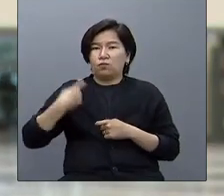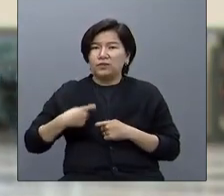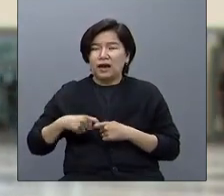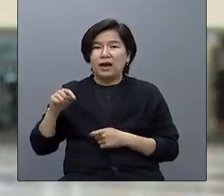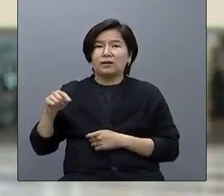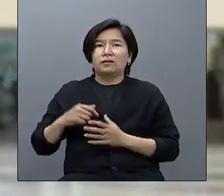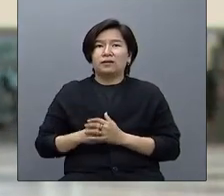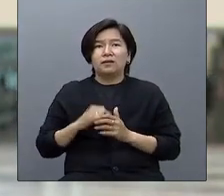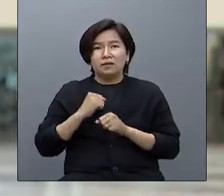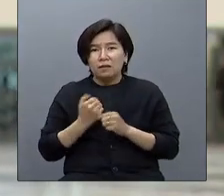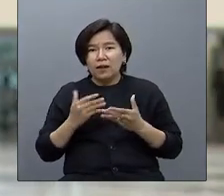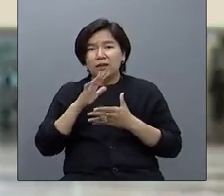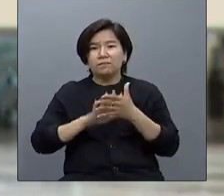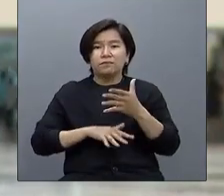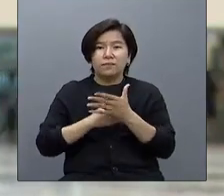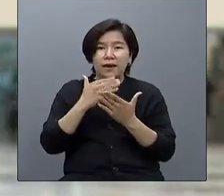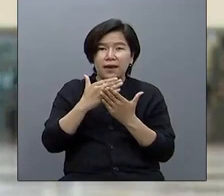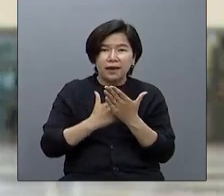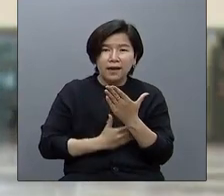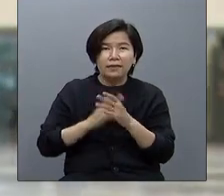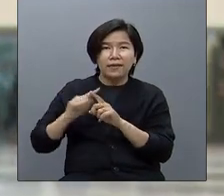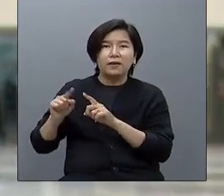จะเป็นเรื่องของมาตรการหรือว่านโยบายอะไรก็ตาม